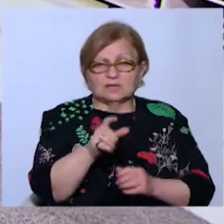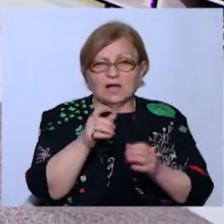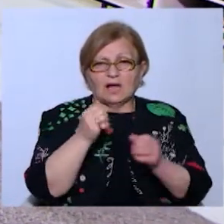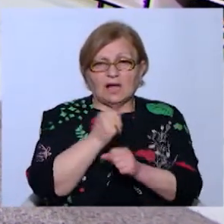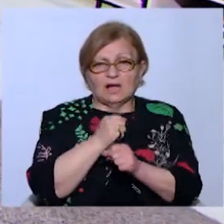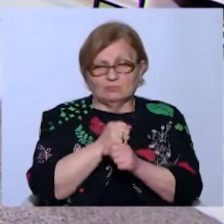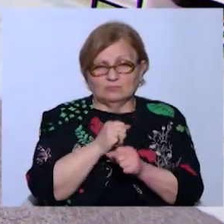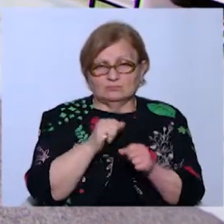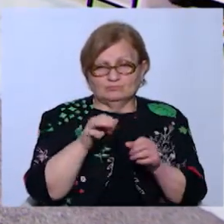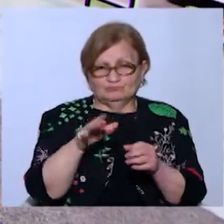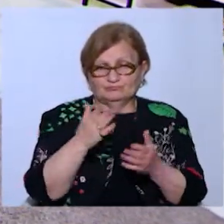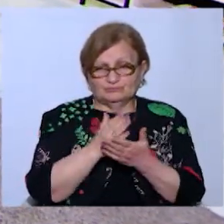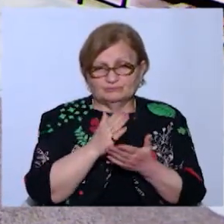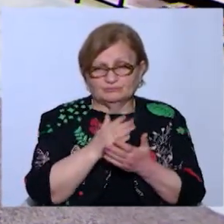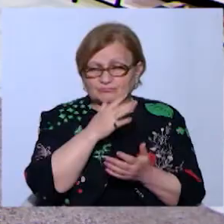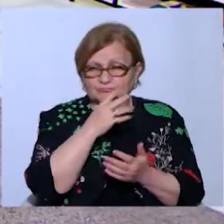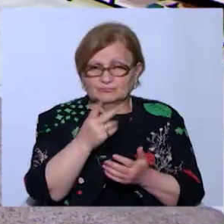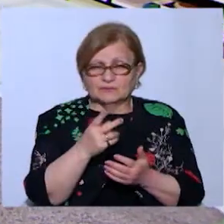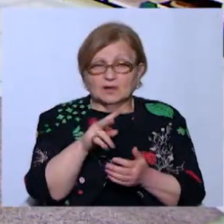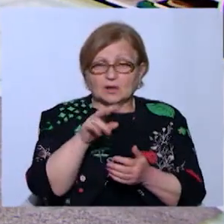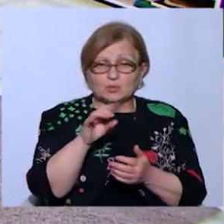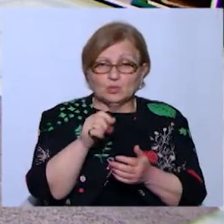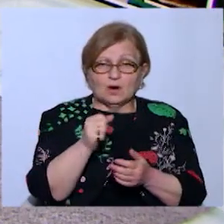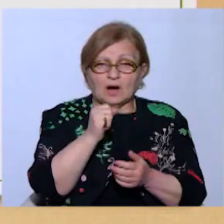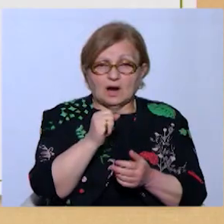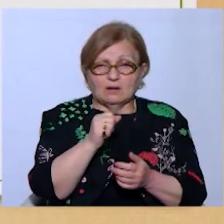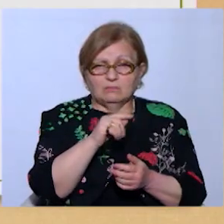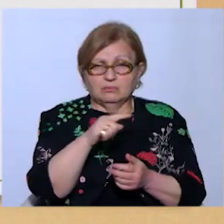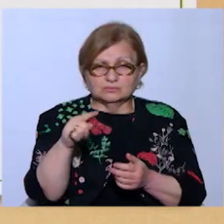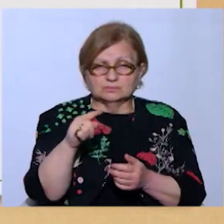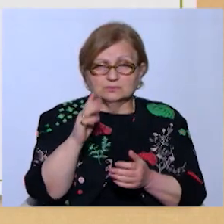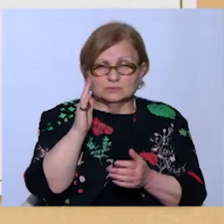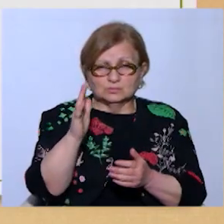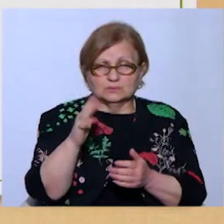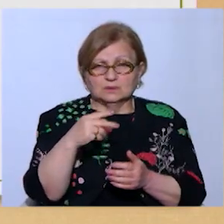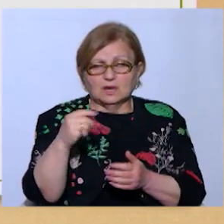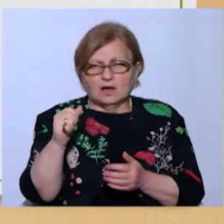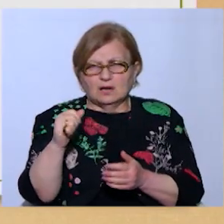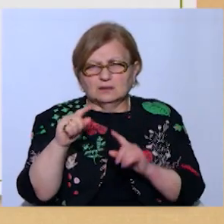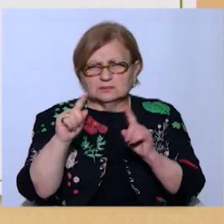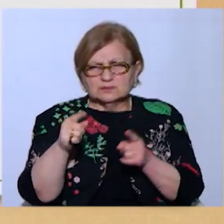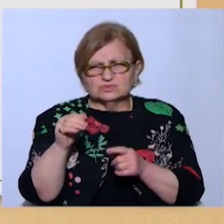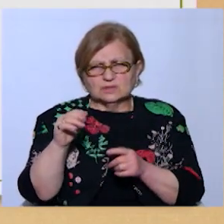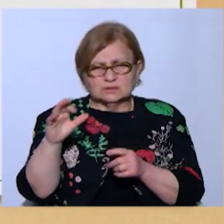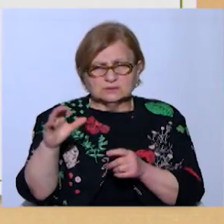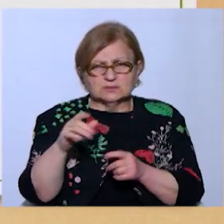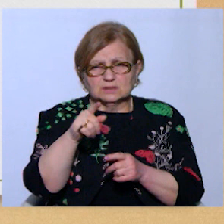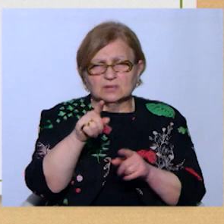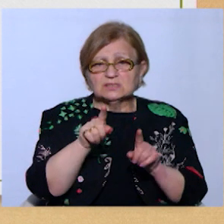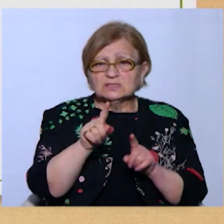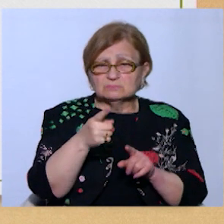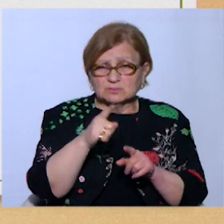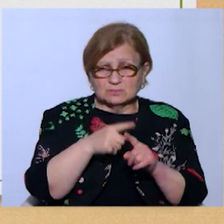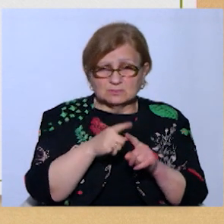ამოხსნისას. თუ შეგხვდება, ვთქვათ, ლოგარითმი 100 ფუძით f(x)-დან უდრის ლოგარითმი 100 ფუძით g(x)-დან, იმის გამო,